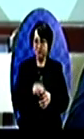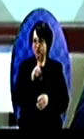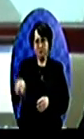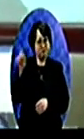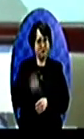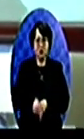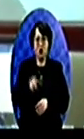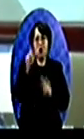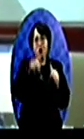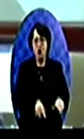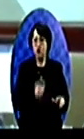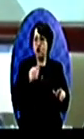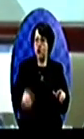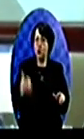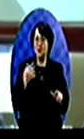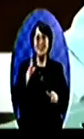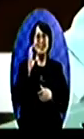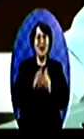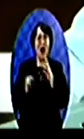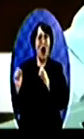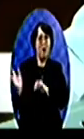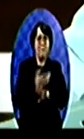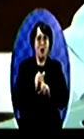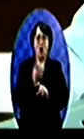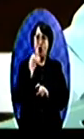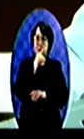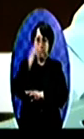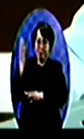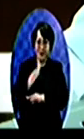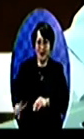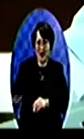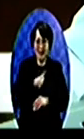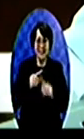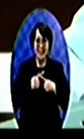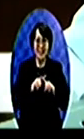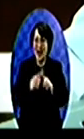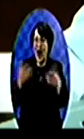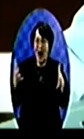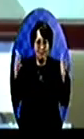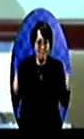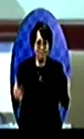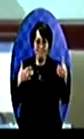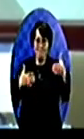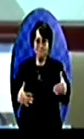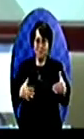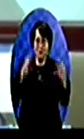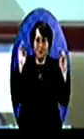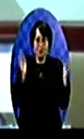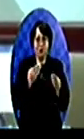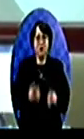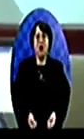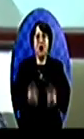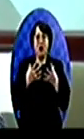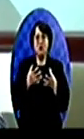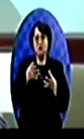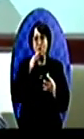их усны сан бүхий газрын хамгаалалтын бүс ойн сан бүхий газрын хилийн загийг шинчлэн тогтоох энд гарсан зөвлөмж засгийн